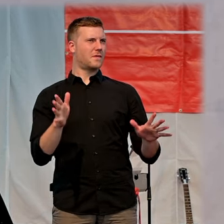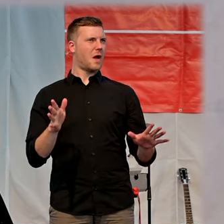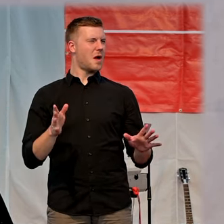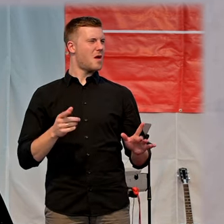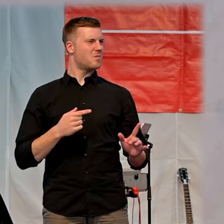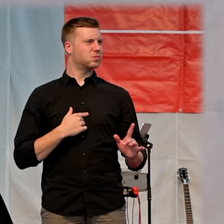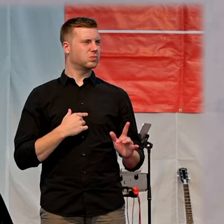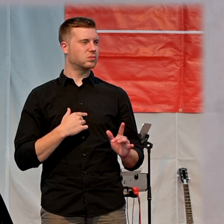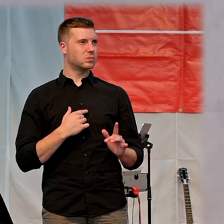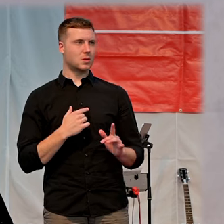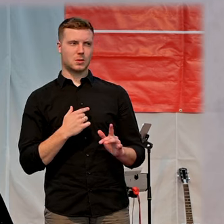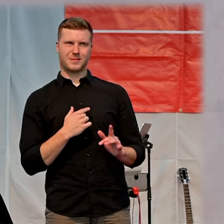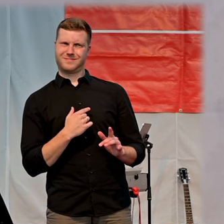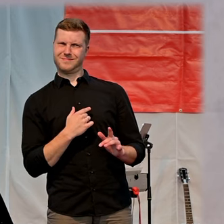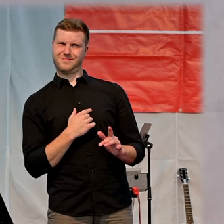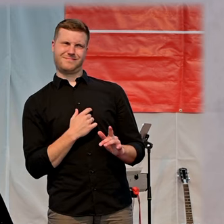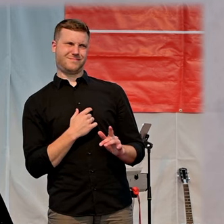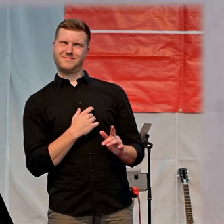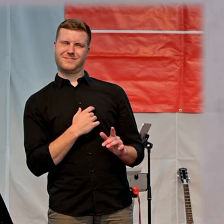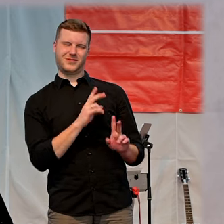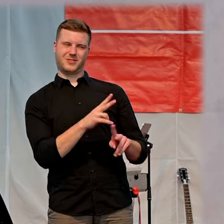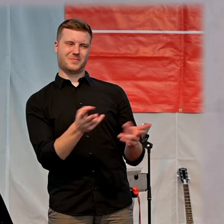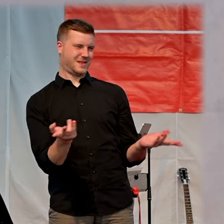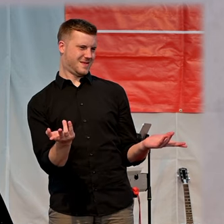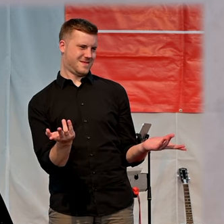Haarspitzen? Ich glaube nicht.